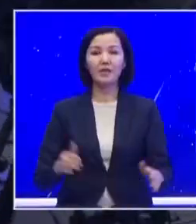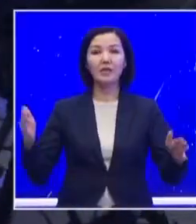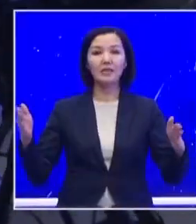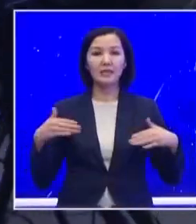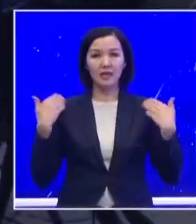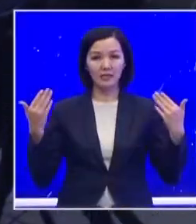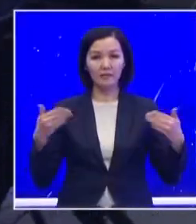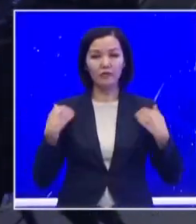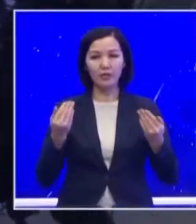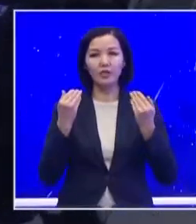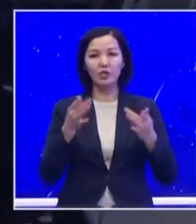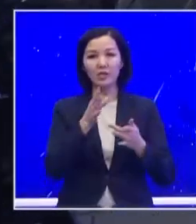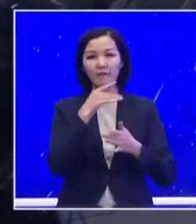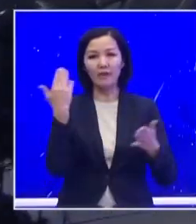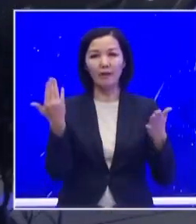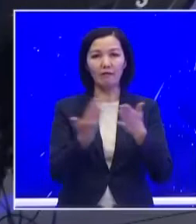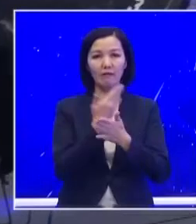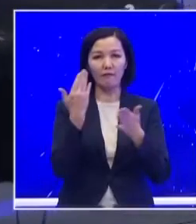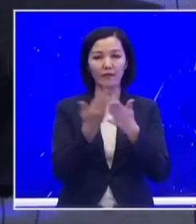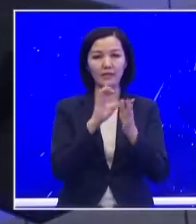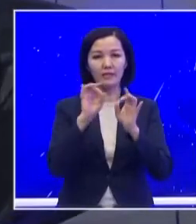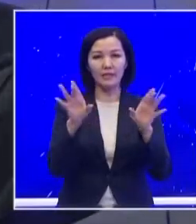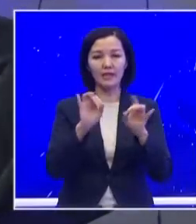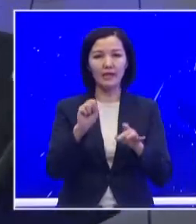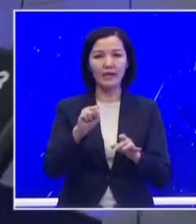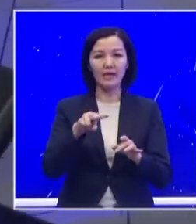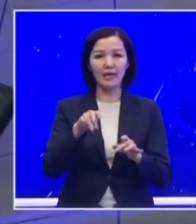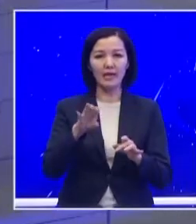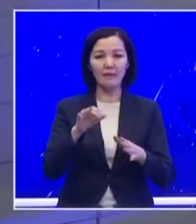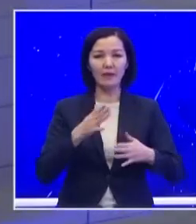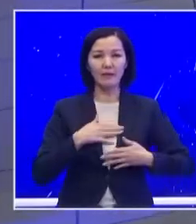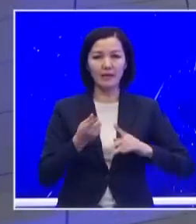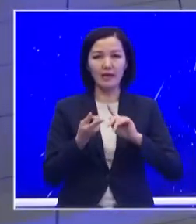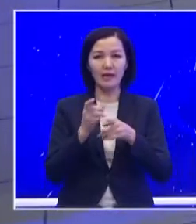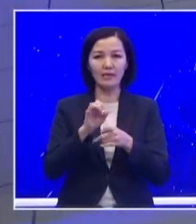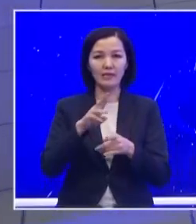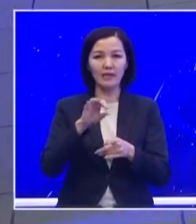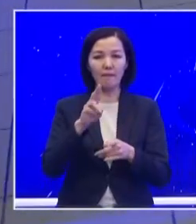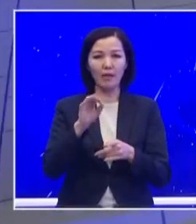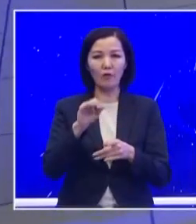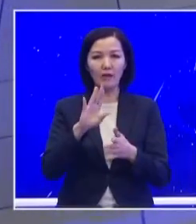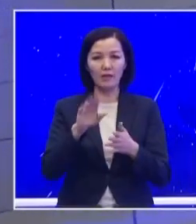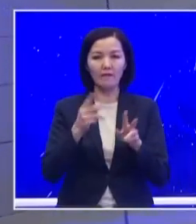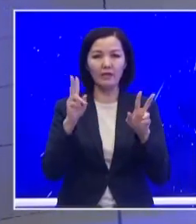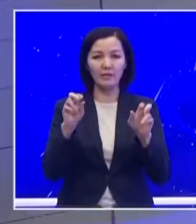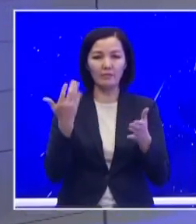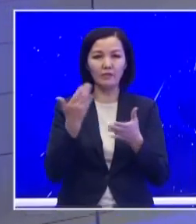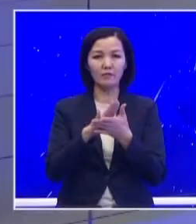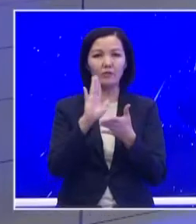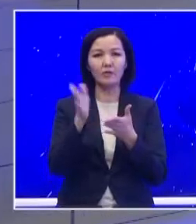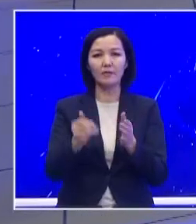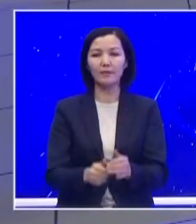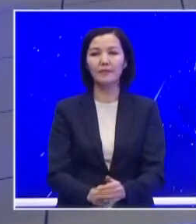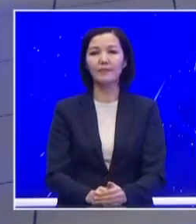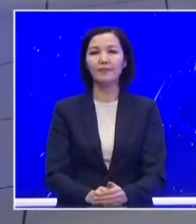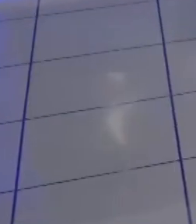Здравствуйте, вы смотрите новости на телеканале ЖТСУ. В студии Еламан Раимбеков, и сурдоперевод обеспечивает Айгуль Стамбекова. И в начале выпуска коротко о